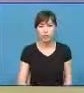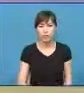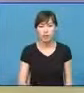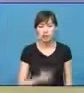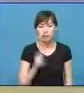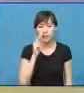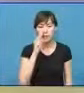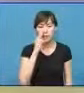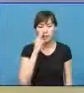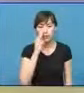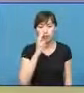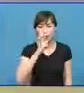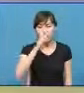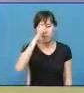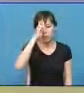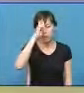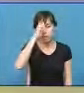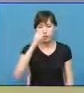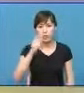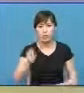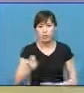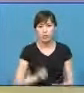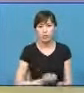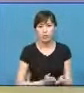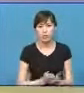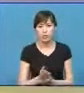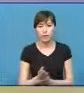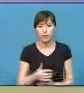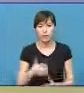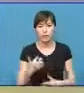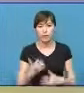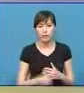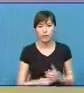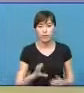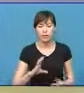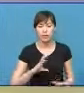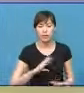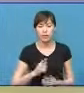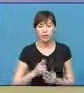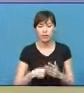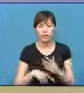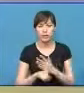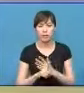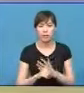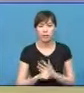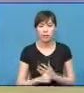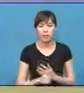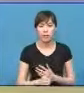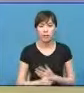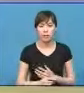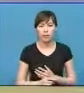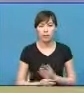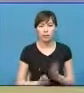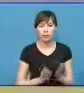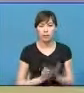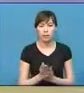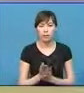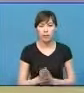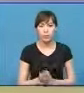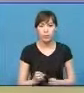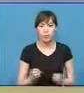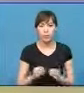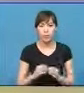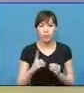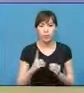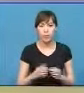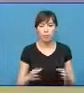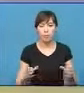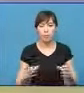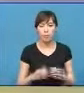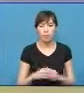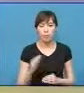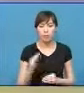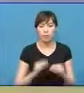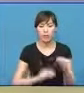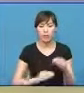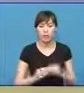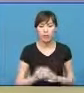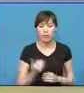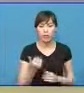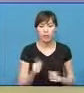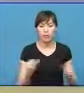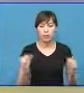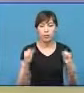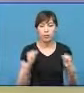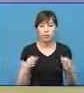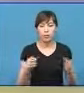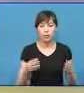Шымкентте мемлекеттік әкімшілік қызметкерлер арасында спартакиада басталды. Шенеуніктерден бұл жолы 11 команда жасақталған. Олар спорттың